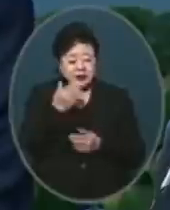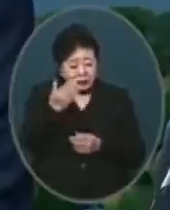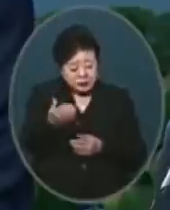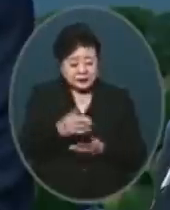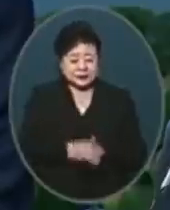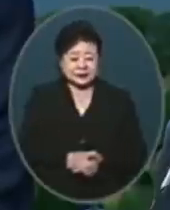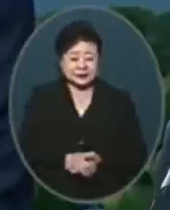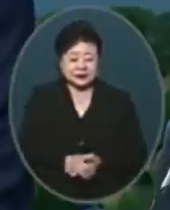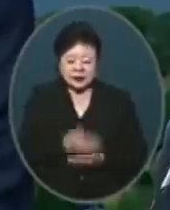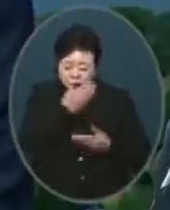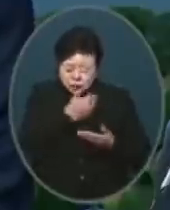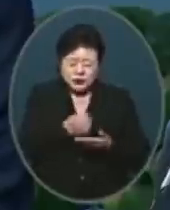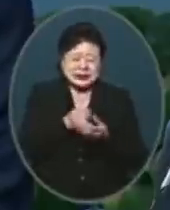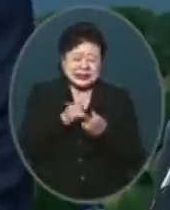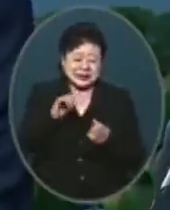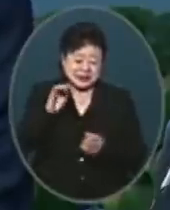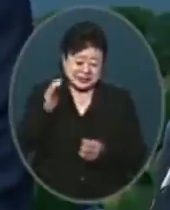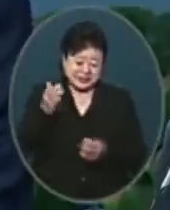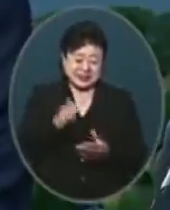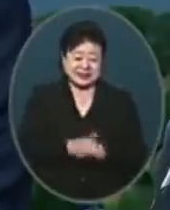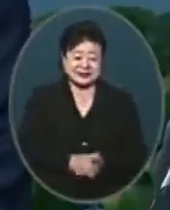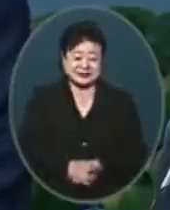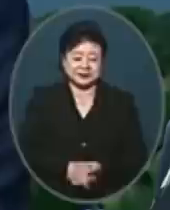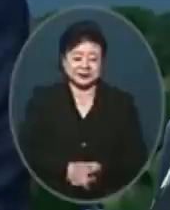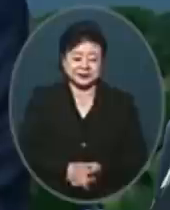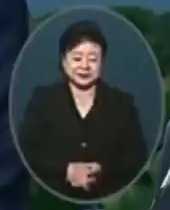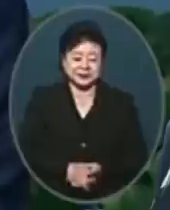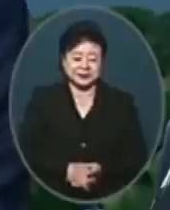여러분은 존귀한 자가 되어있기 때문인 것입니다.